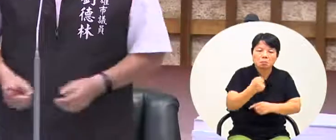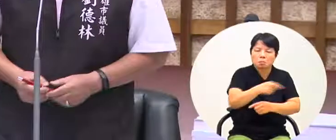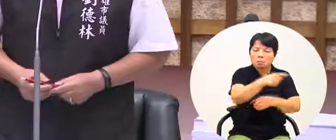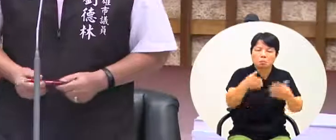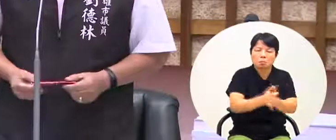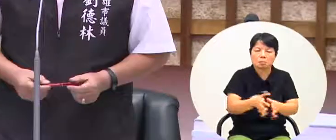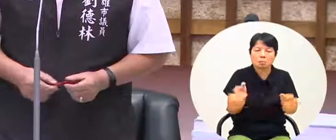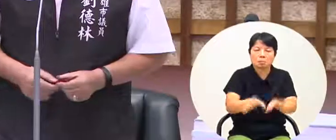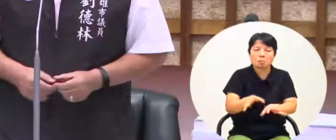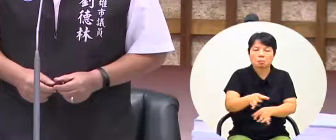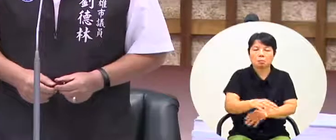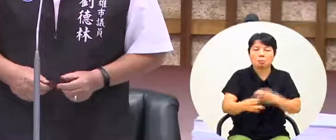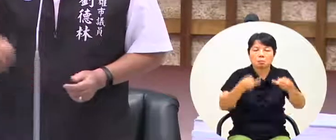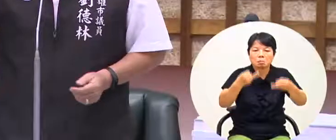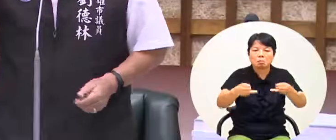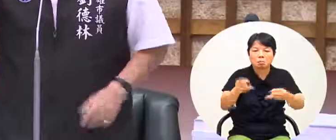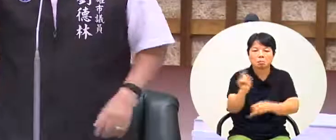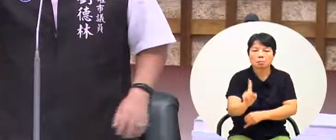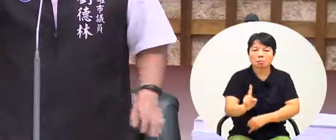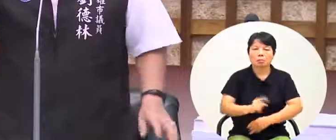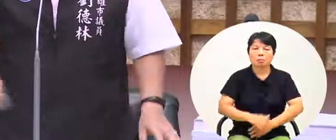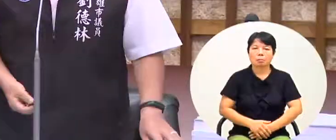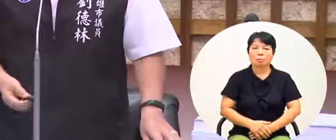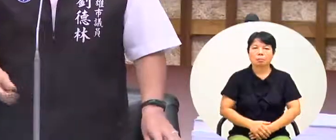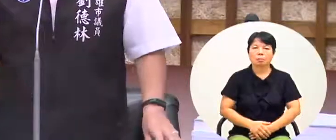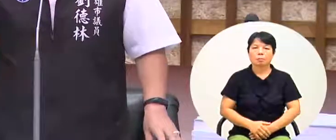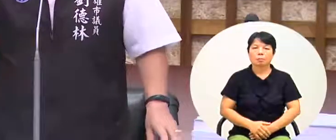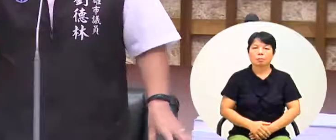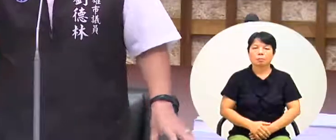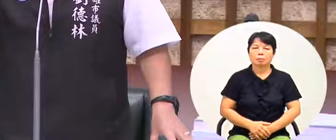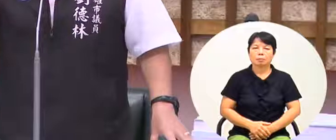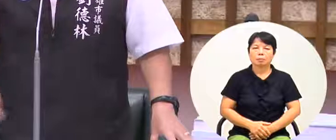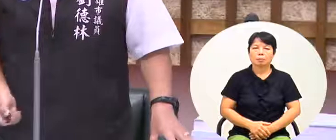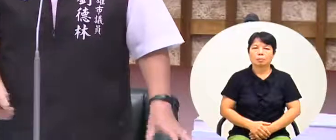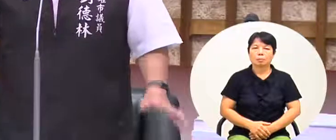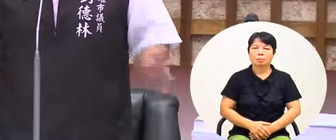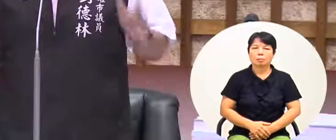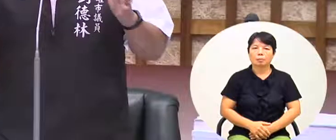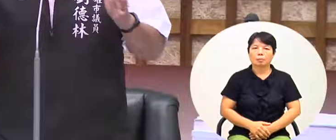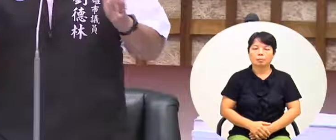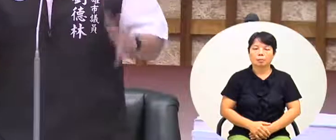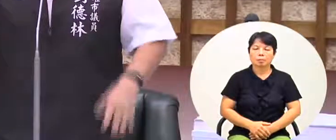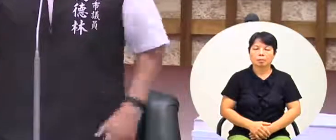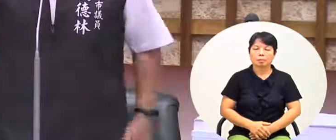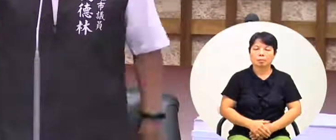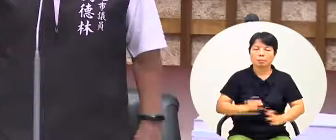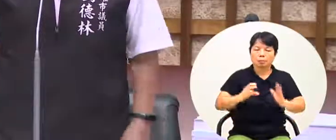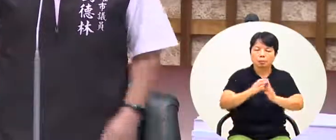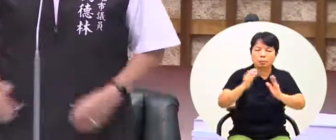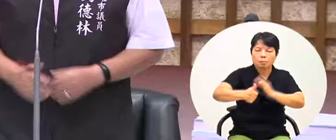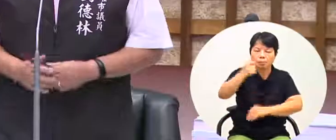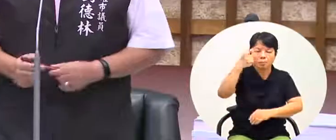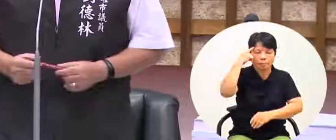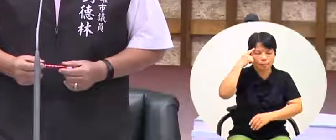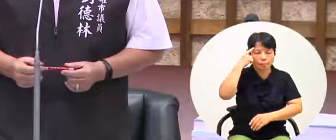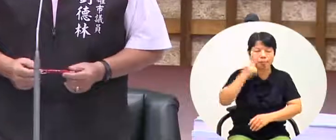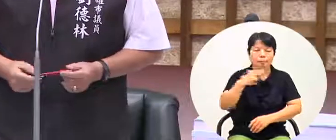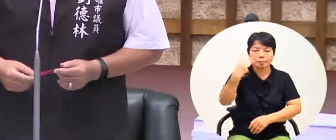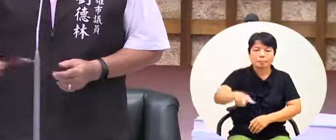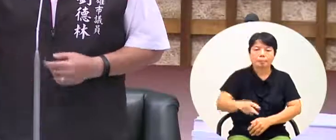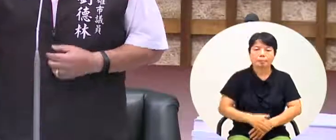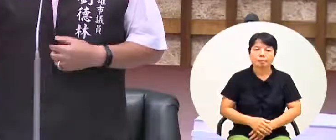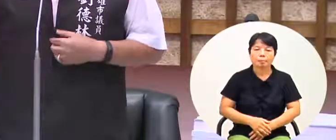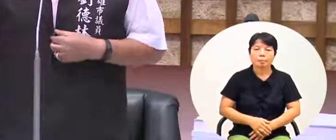有。是不是在这上面来讲，我们局长能不能换个思维？在容积率，我一直强调，尤其你